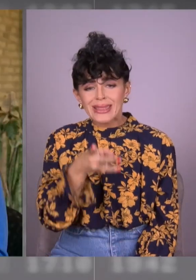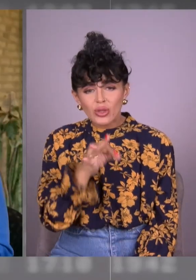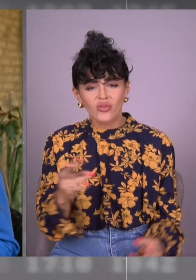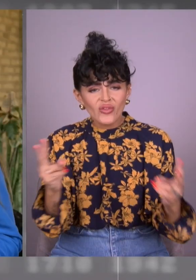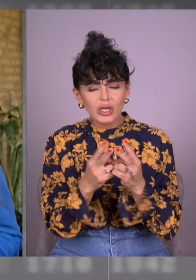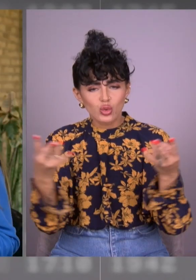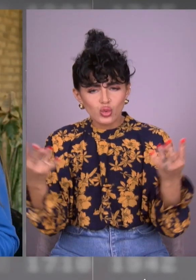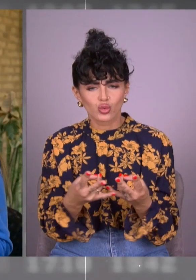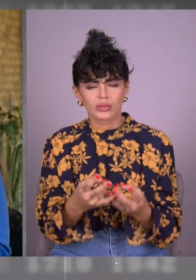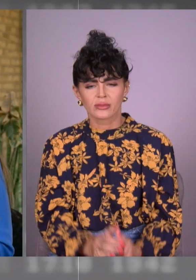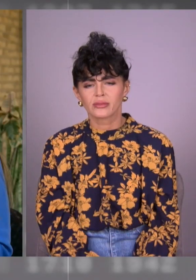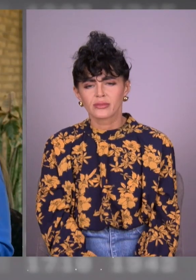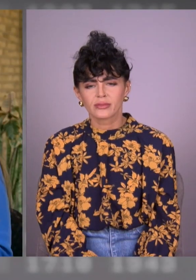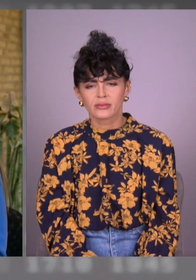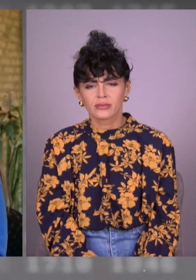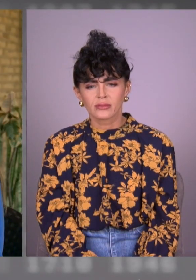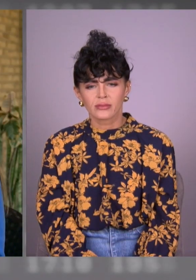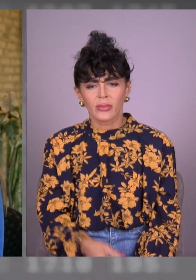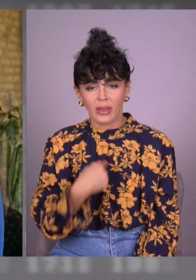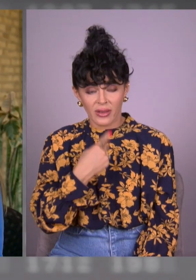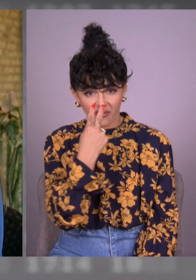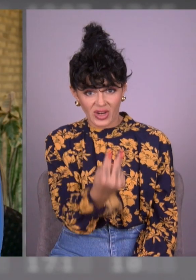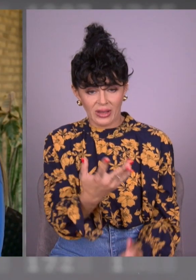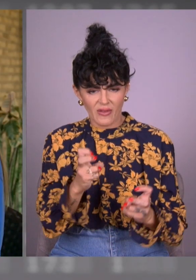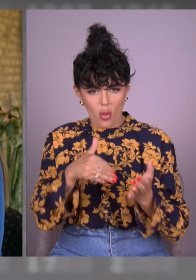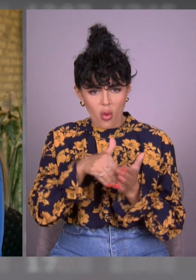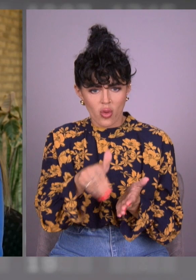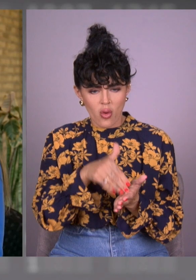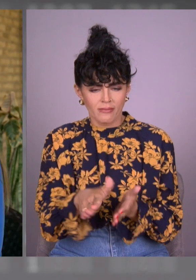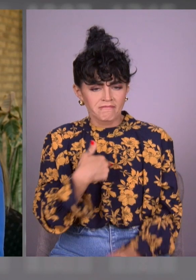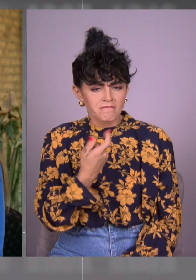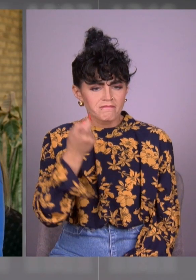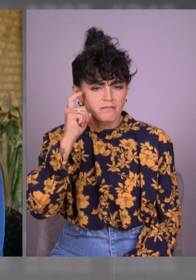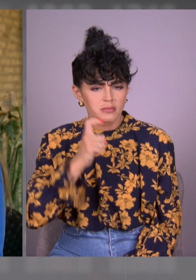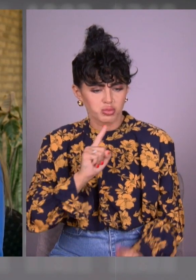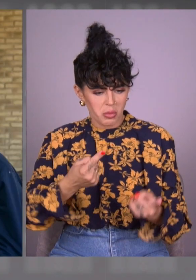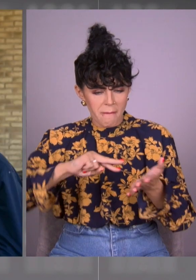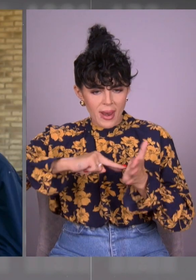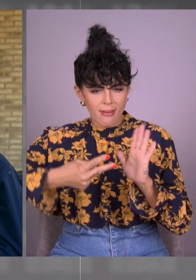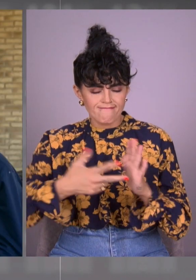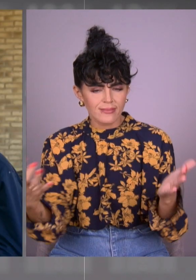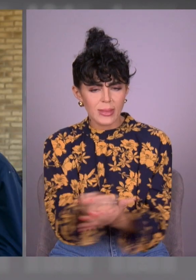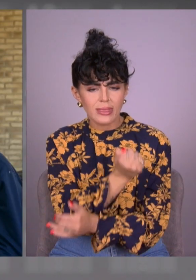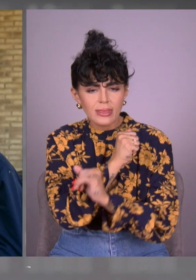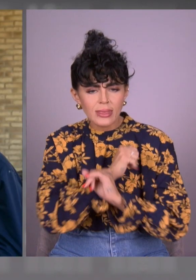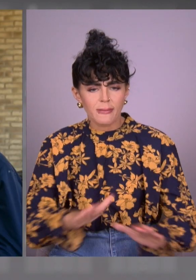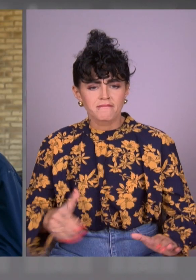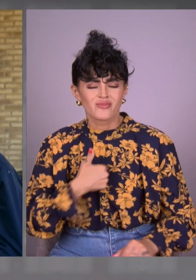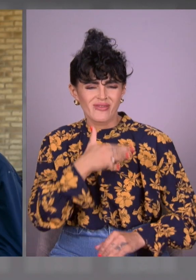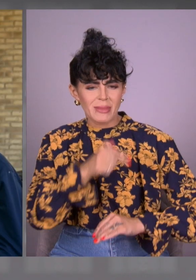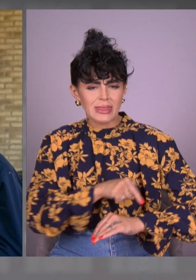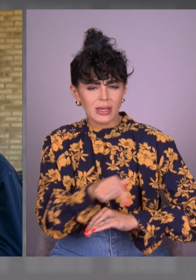відбутися. Я бачу, що він відмовляється. На жаль, наш план не спрацював. Цим, щоб не гаяти